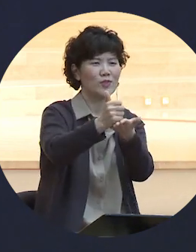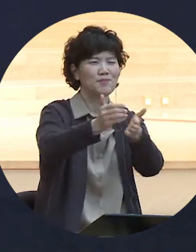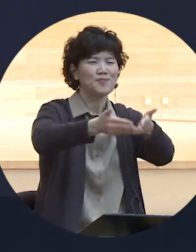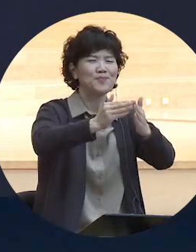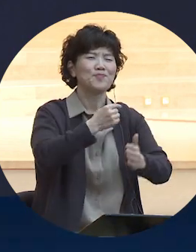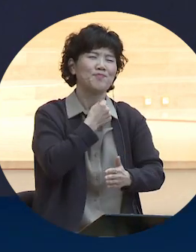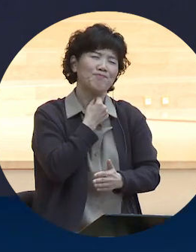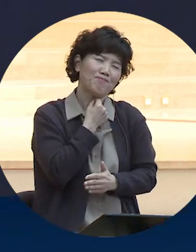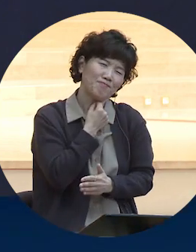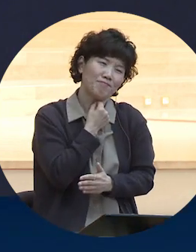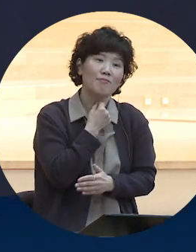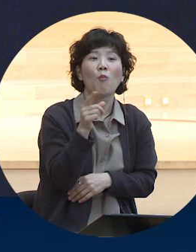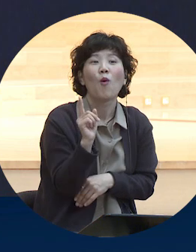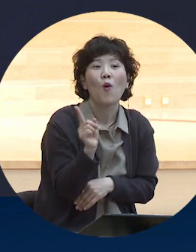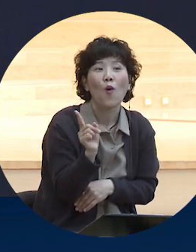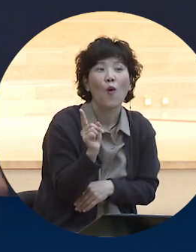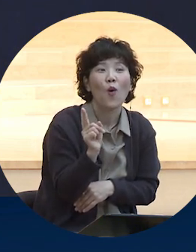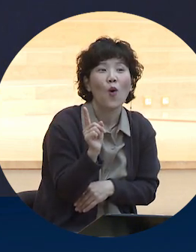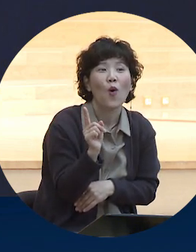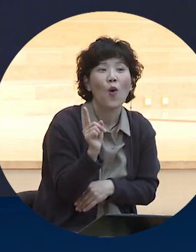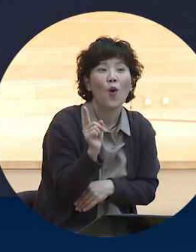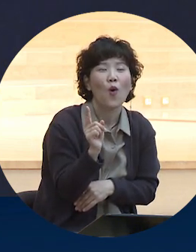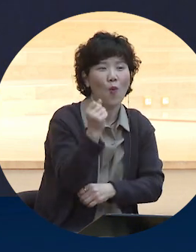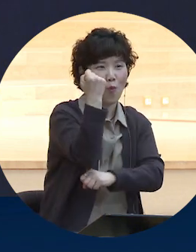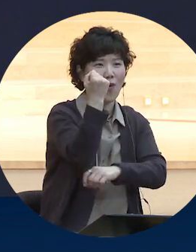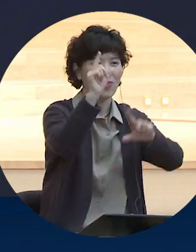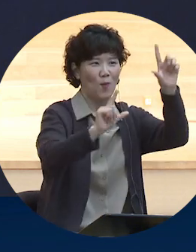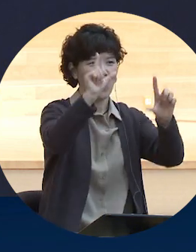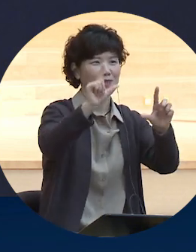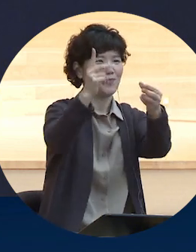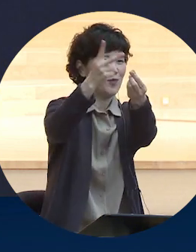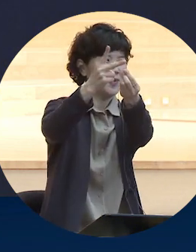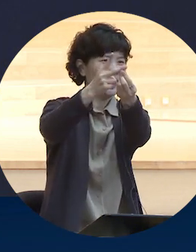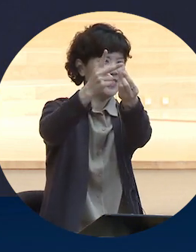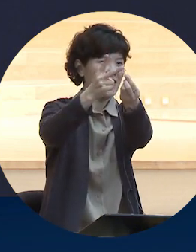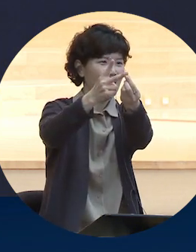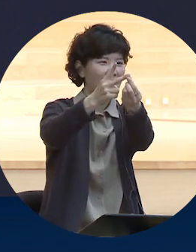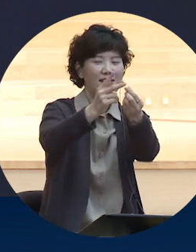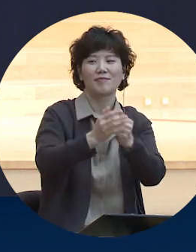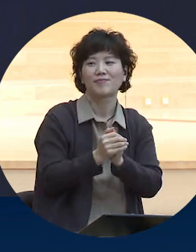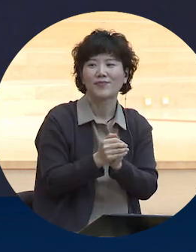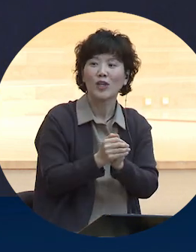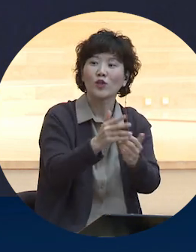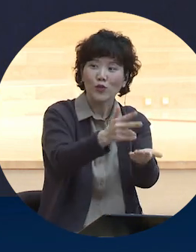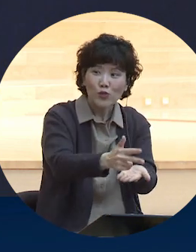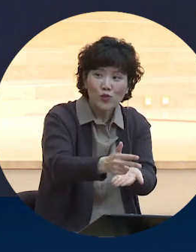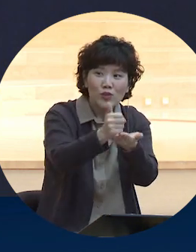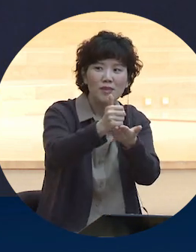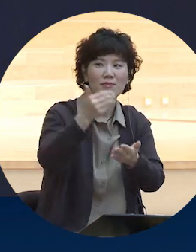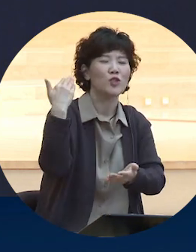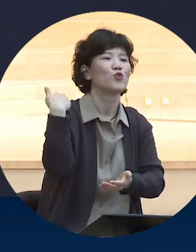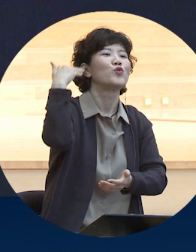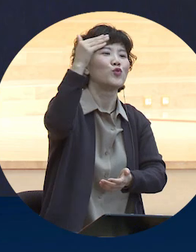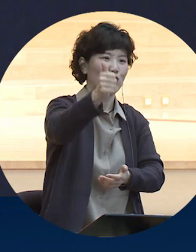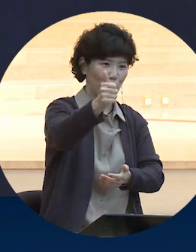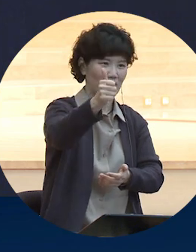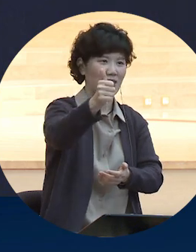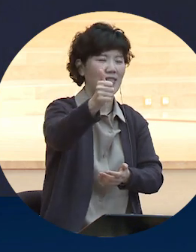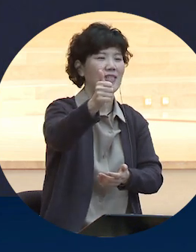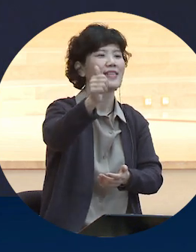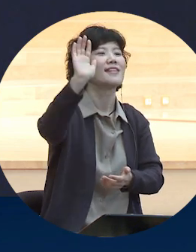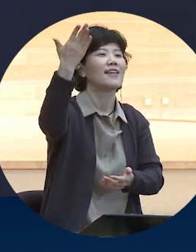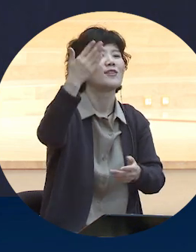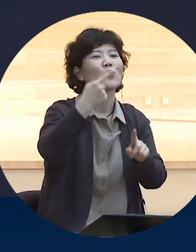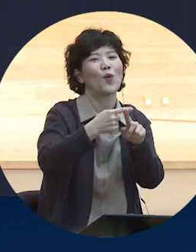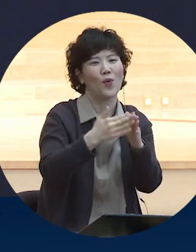원했던 프로토타입, 원형의 모습이 뭐냐, 따라 하십시다. 주님이 주인 되시는 교회.